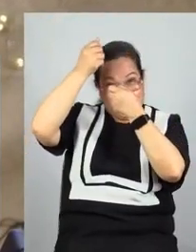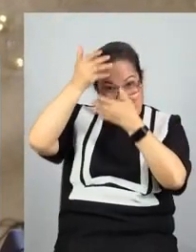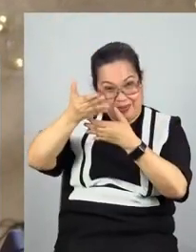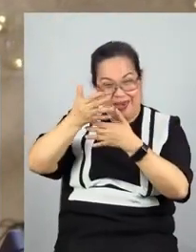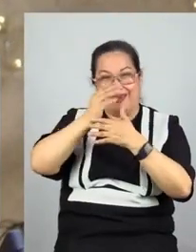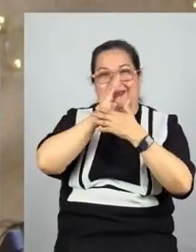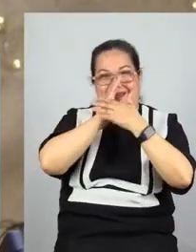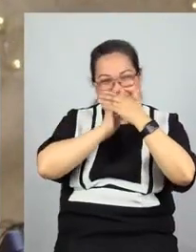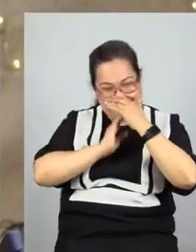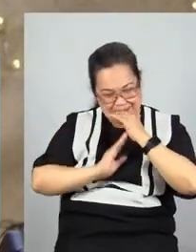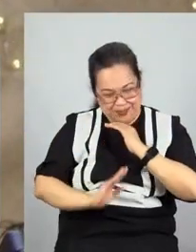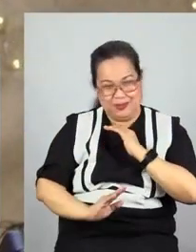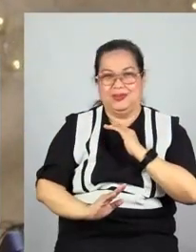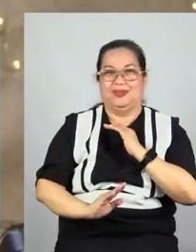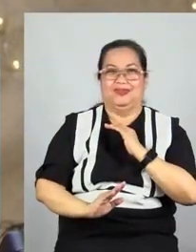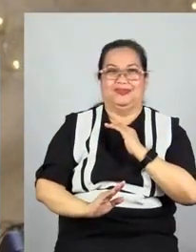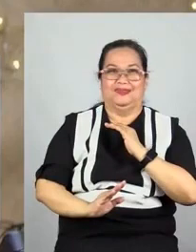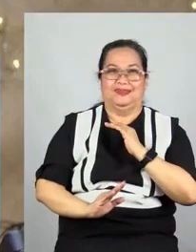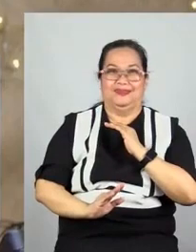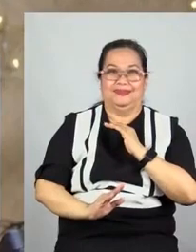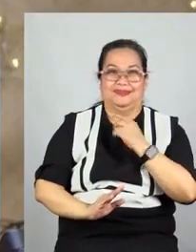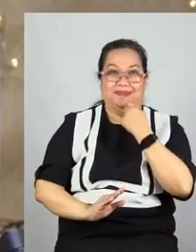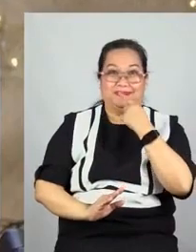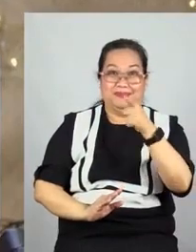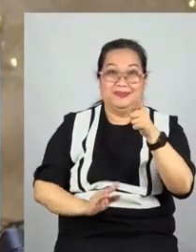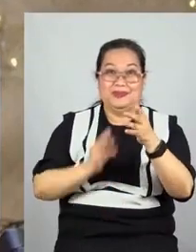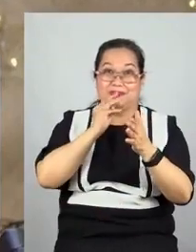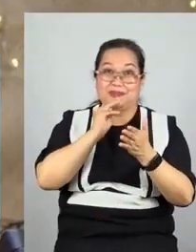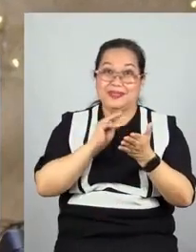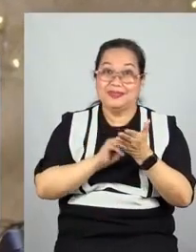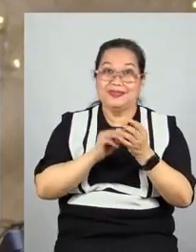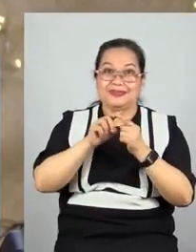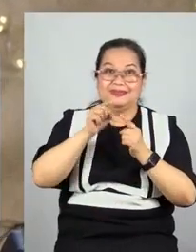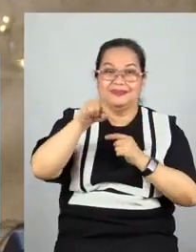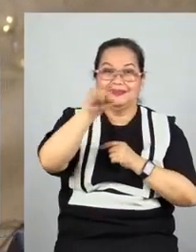pagpapakumbaba. Kaya ang mensahe sa atin mga kapatid ay ito.